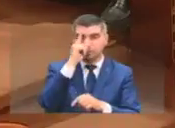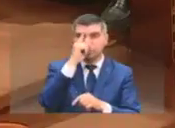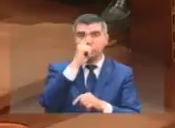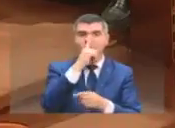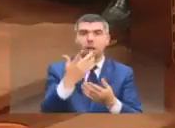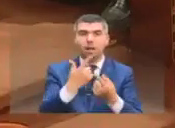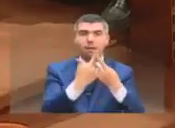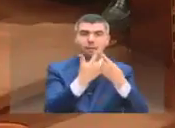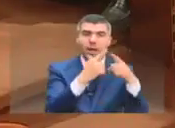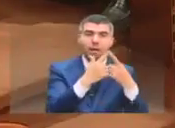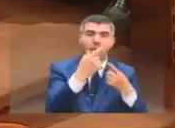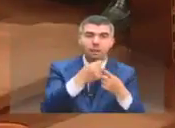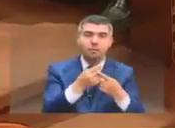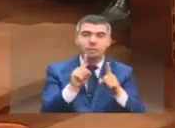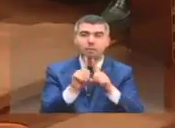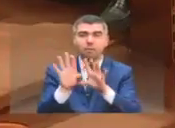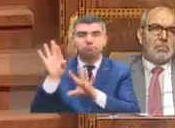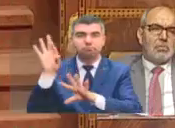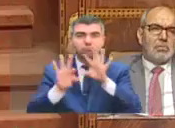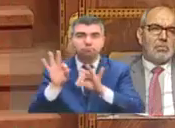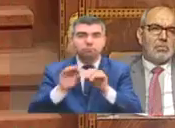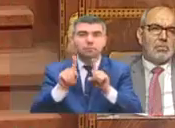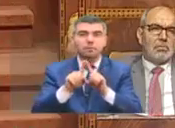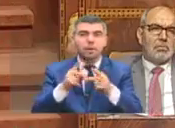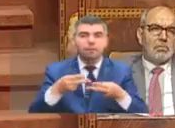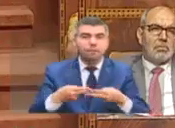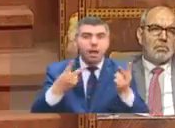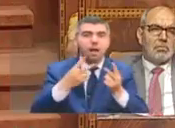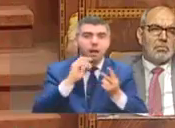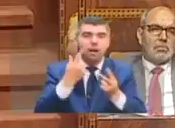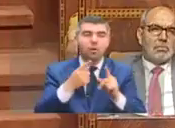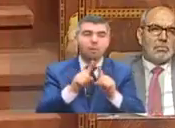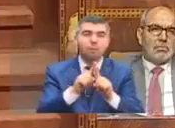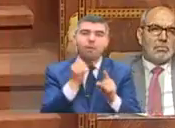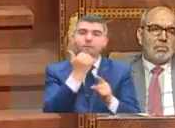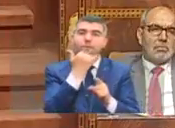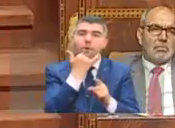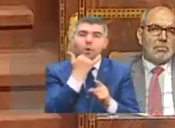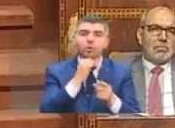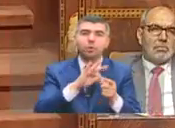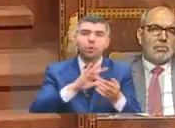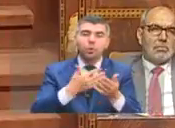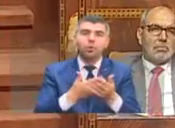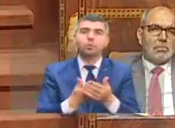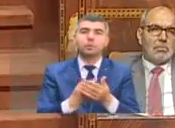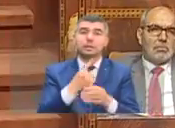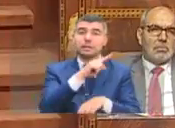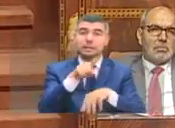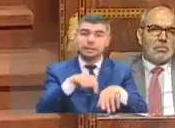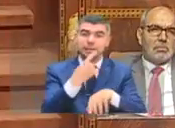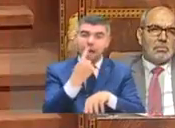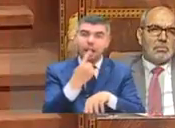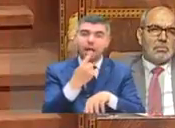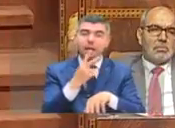معايير جديده وهو الاستمراريه في التزويد وصلح الاعطاب، واش ساعه او ساعتين، يوم او